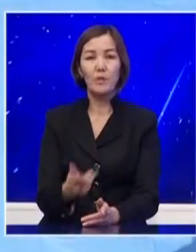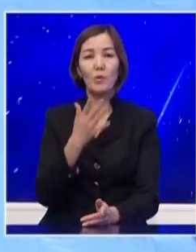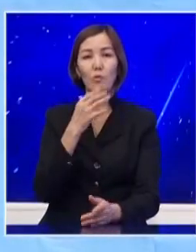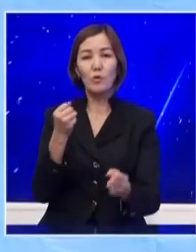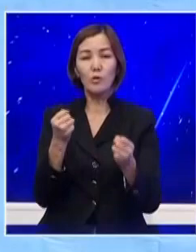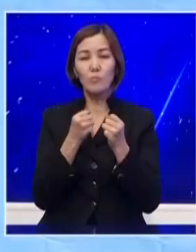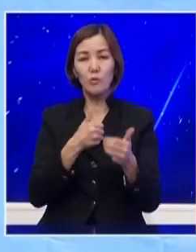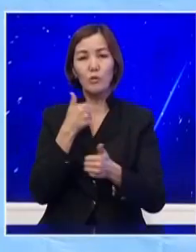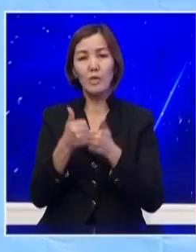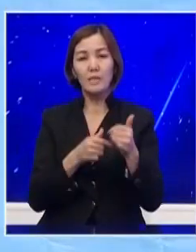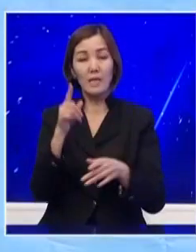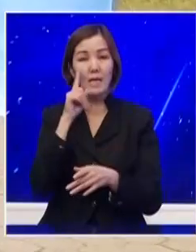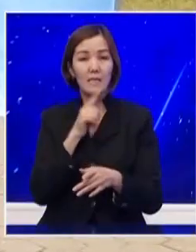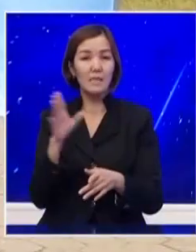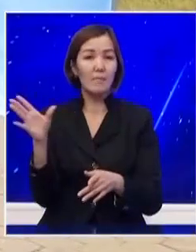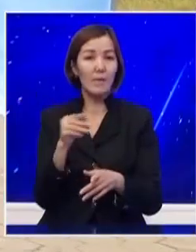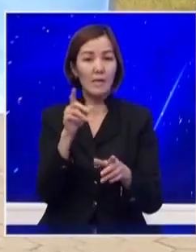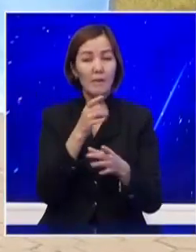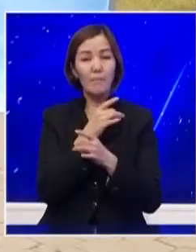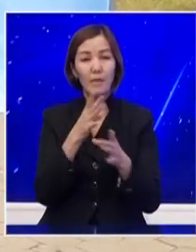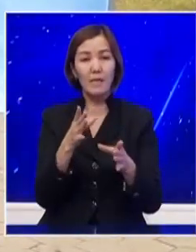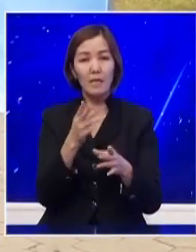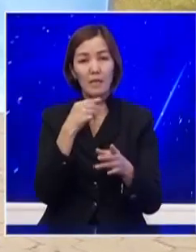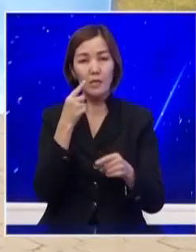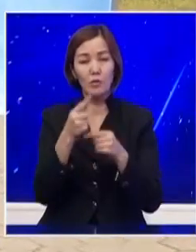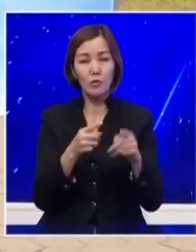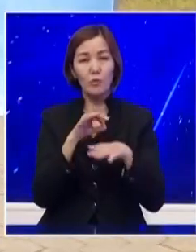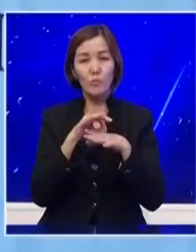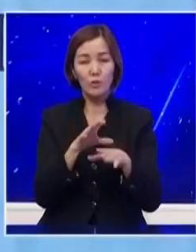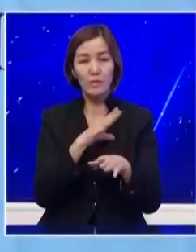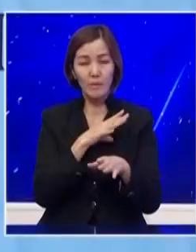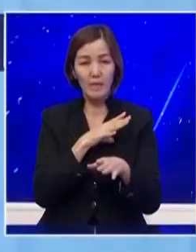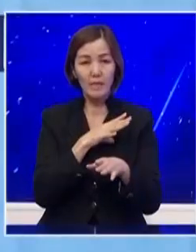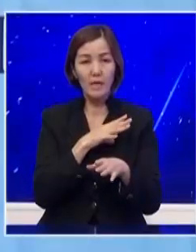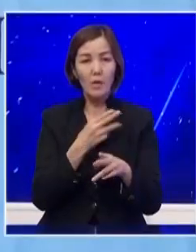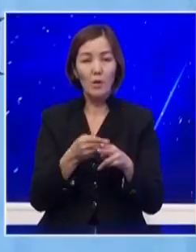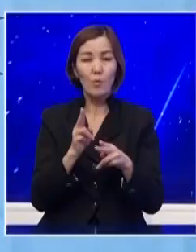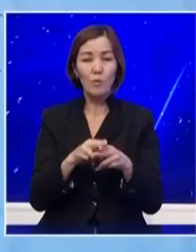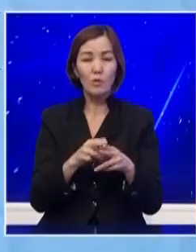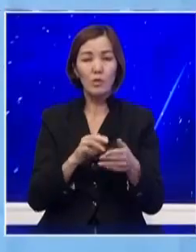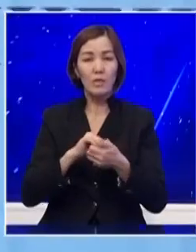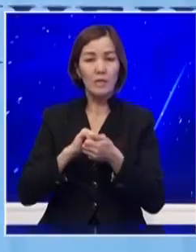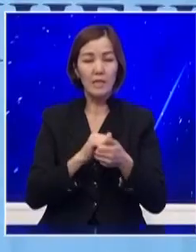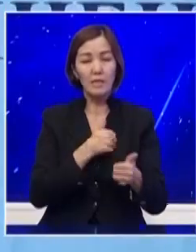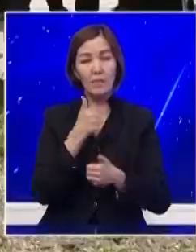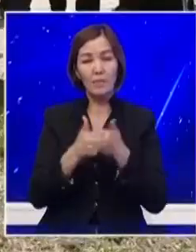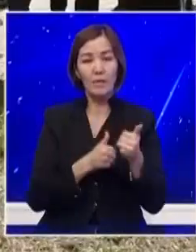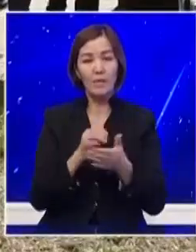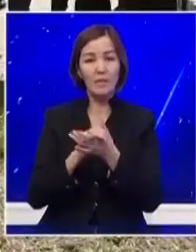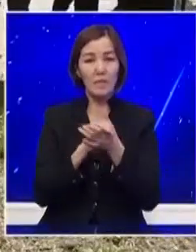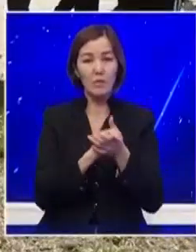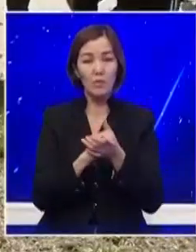Ұлттық спорт жарыстары еліміздегі барлық мерекеде дәстүрлі түрде өткізіліп келеді. Осы жолғы тартысты дода татулық